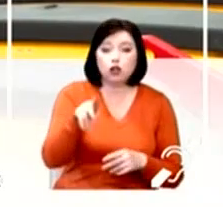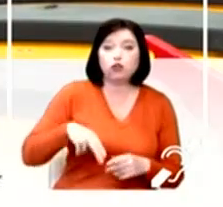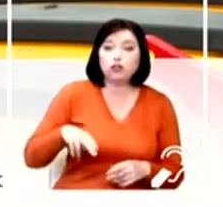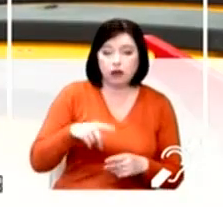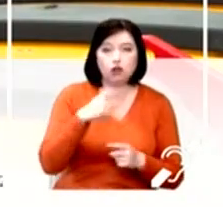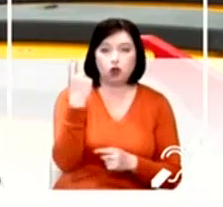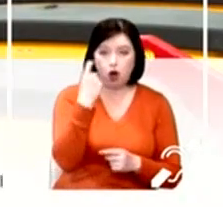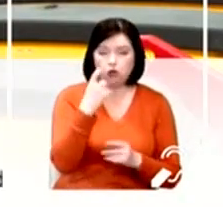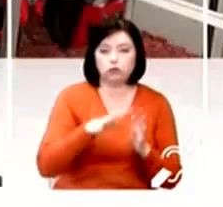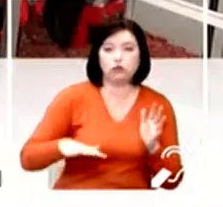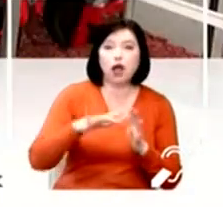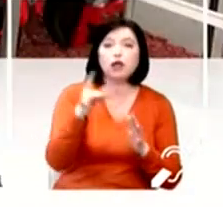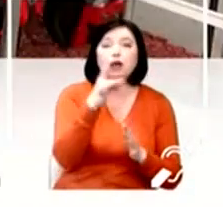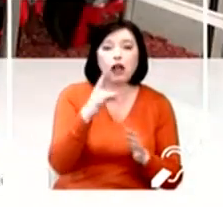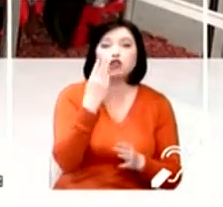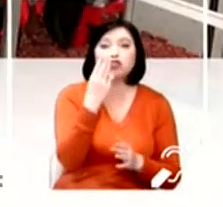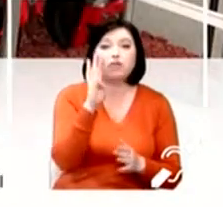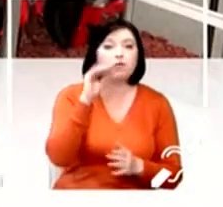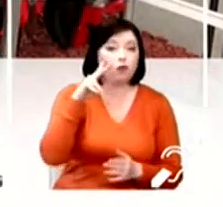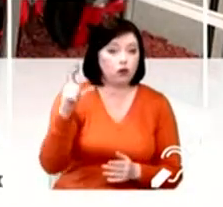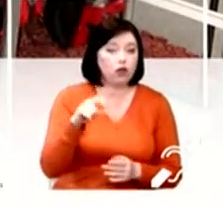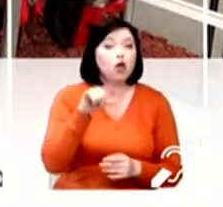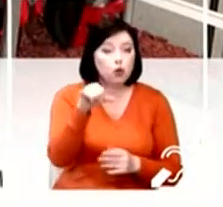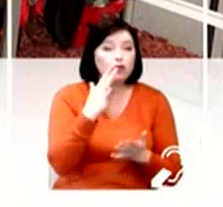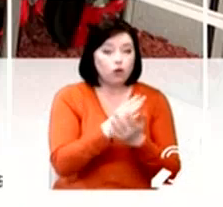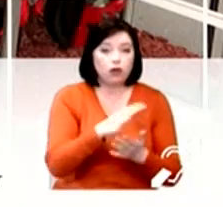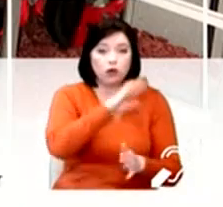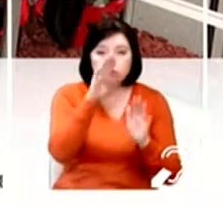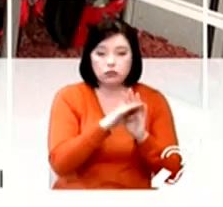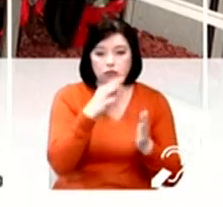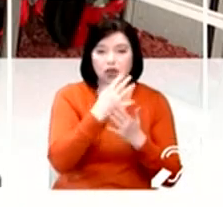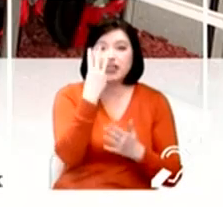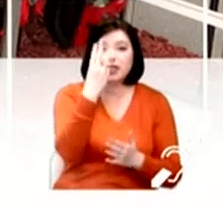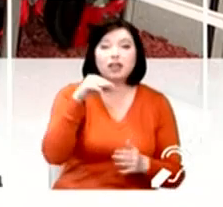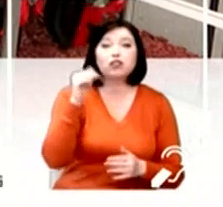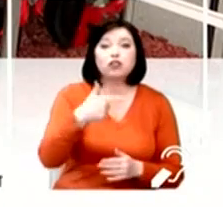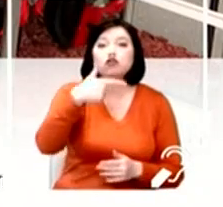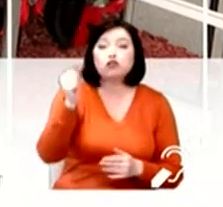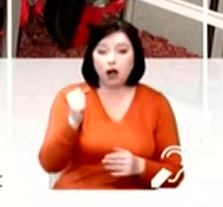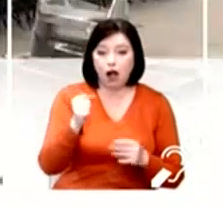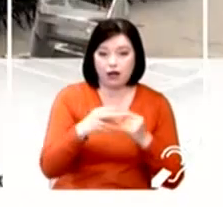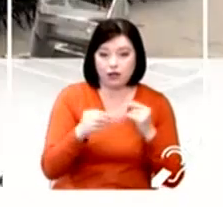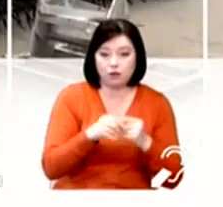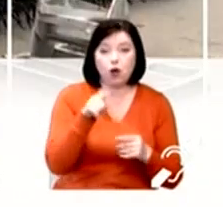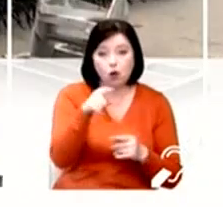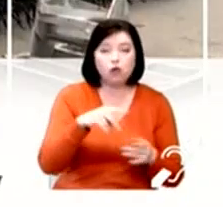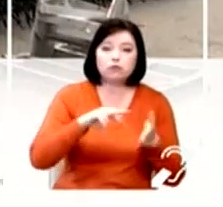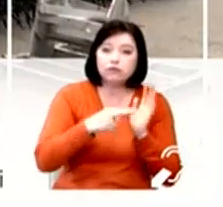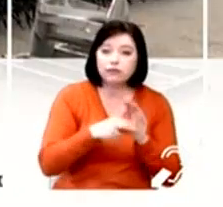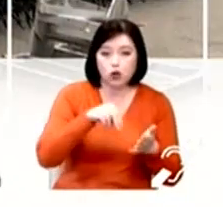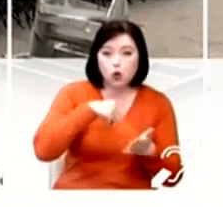unei gospodării agricole din raionul Ștefan Vodă și are în gestiune peste 3.000 de hectare de teren. Fermierul își propune